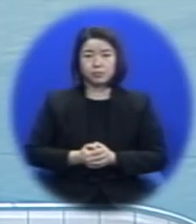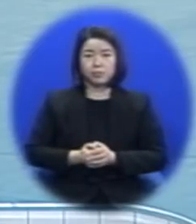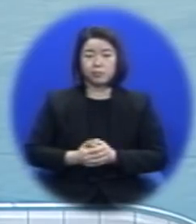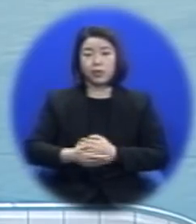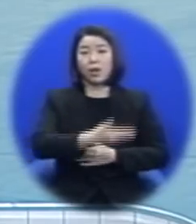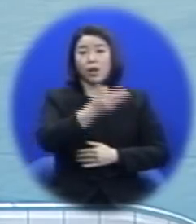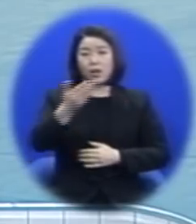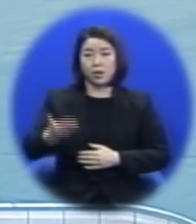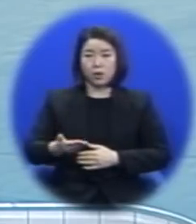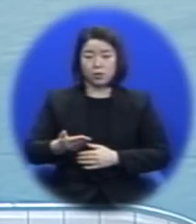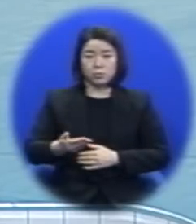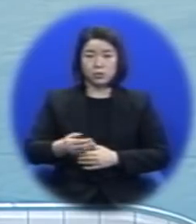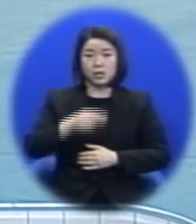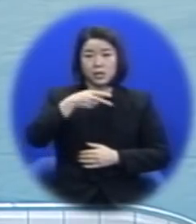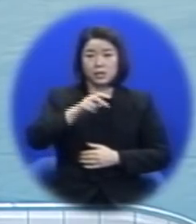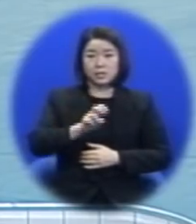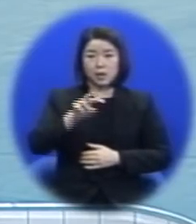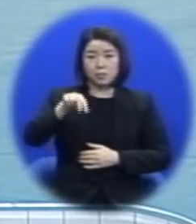여러분, 삼손 아시죠?